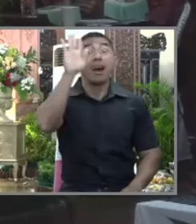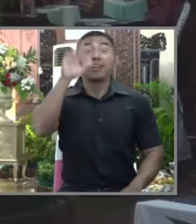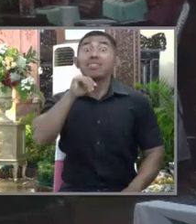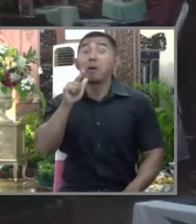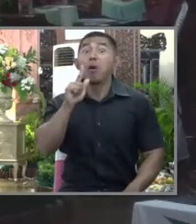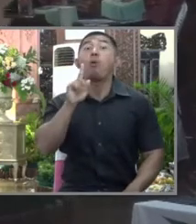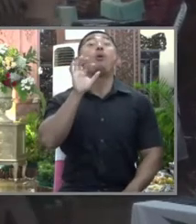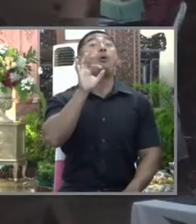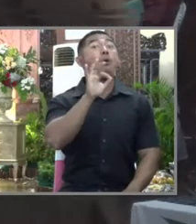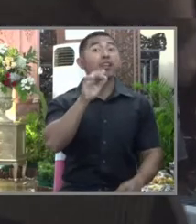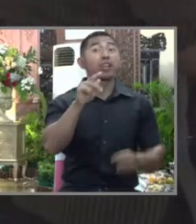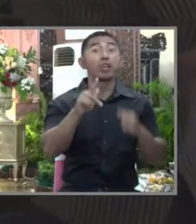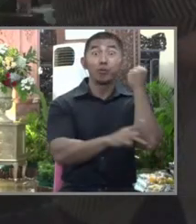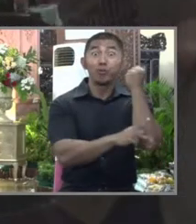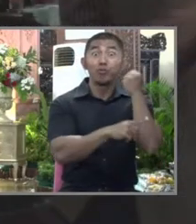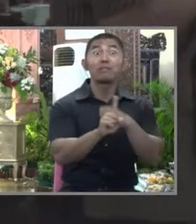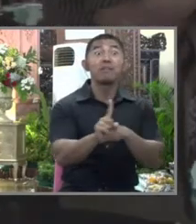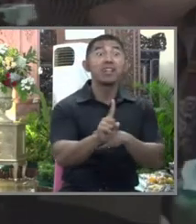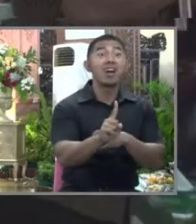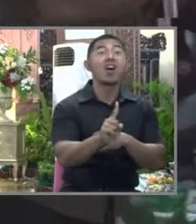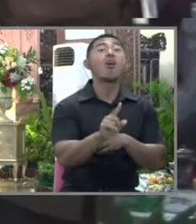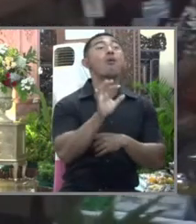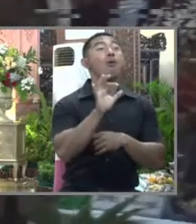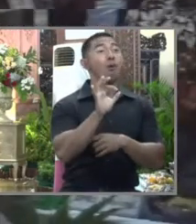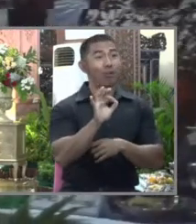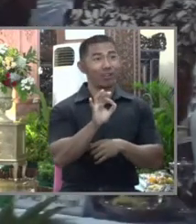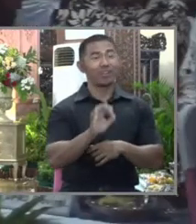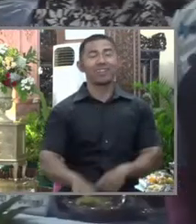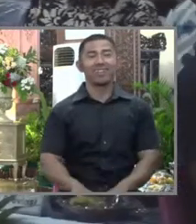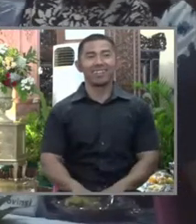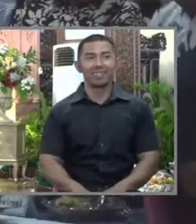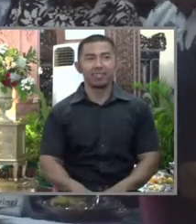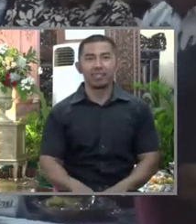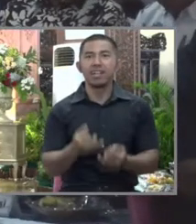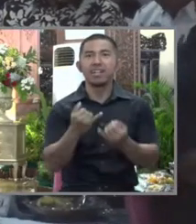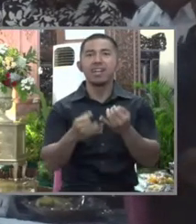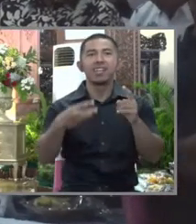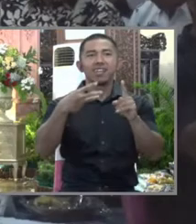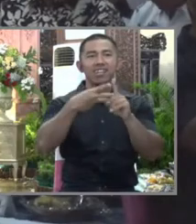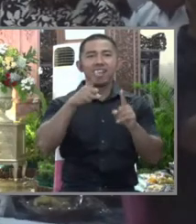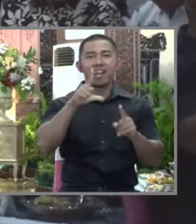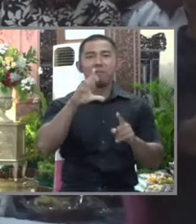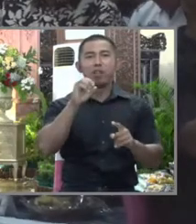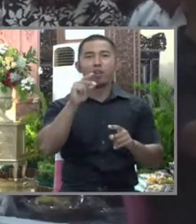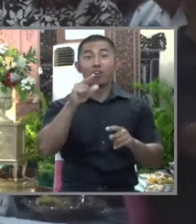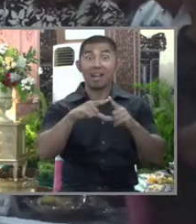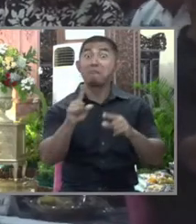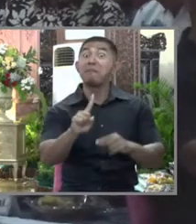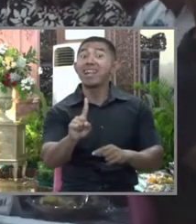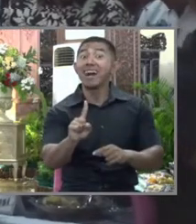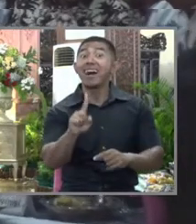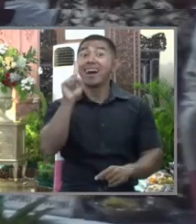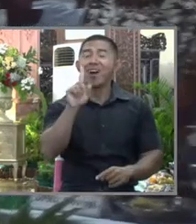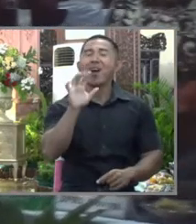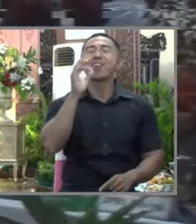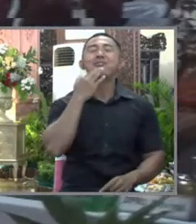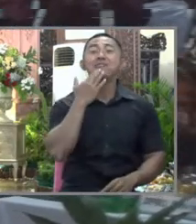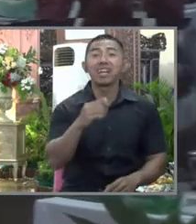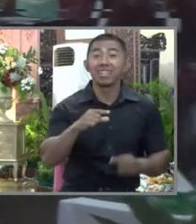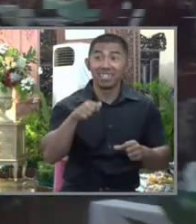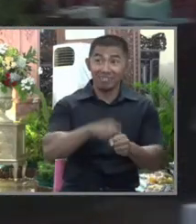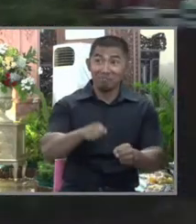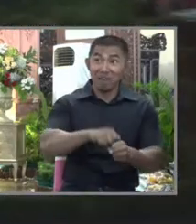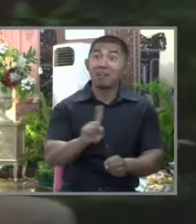Yang dari Kudus ada? Belum sempat ikut. Oke. Yang dari Blora ada anak-anak? Oke, makasih. Jepara